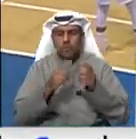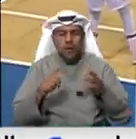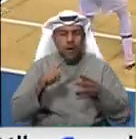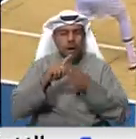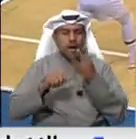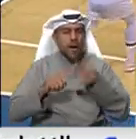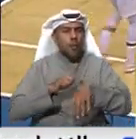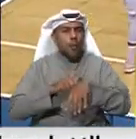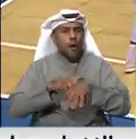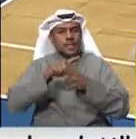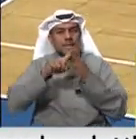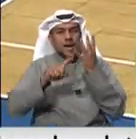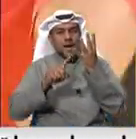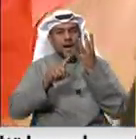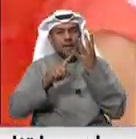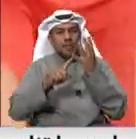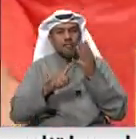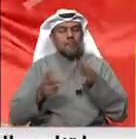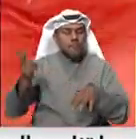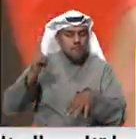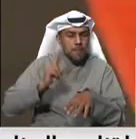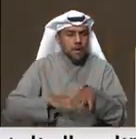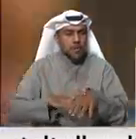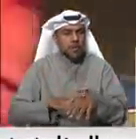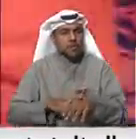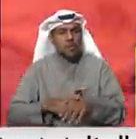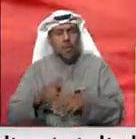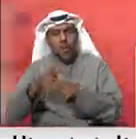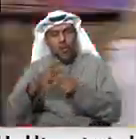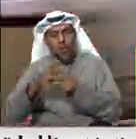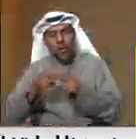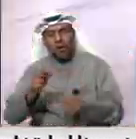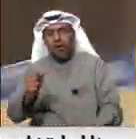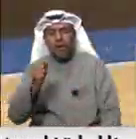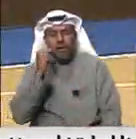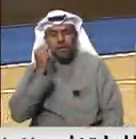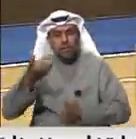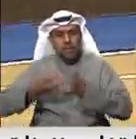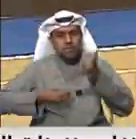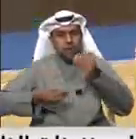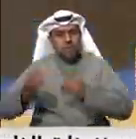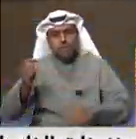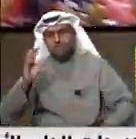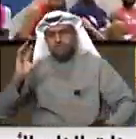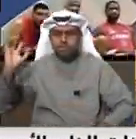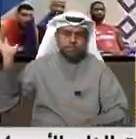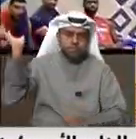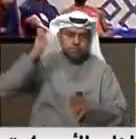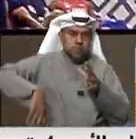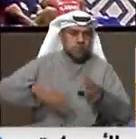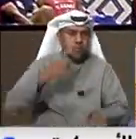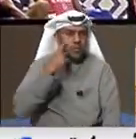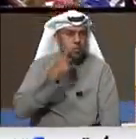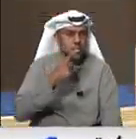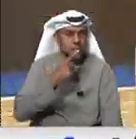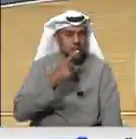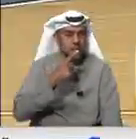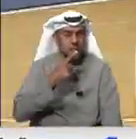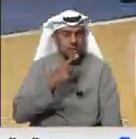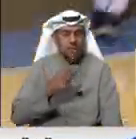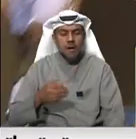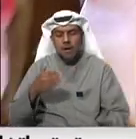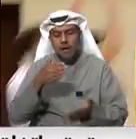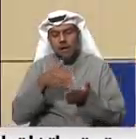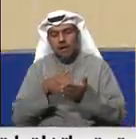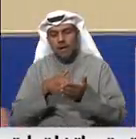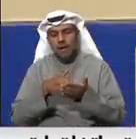بعد ذلك عاد الكويت بقوه بعد ان فرض العميد التعادل لتتجه المباراه لشوط فاصل